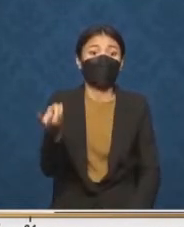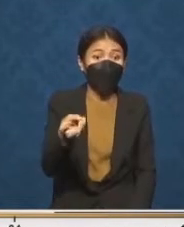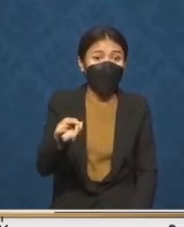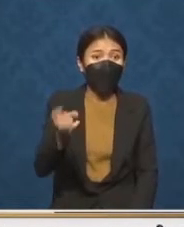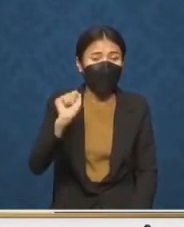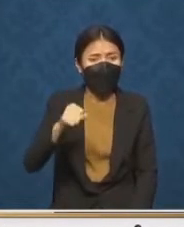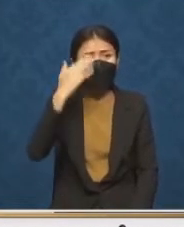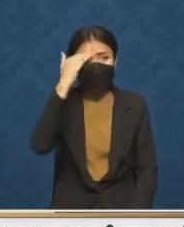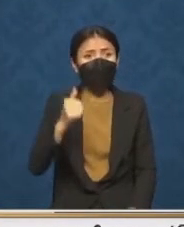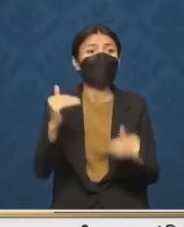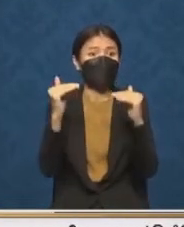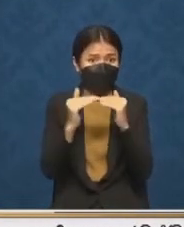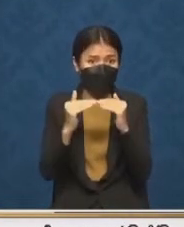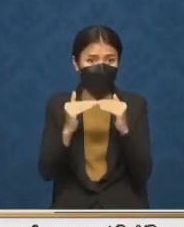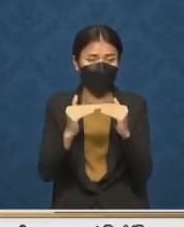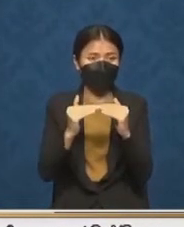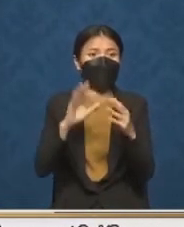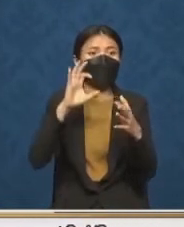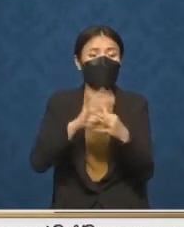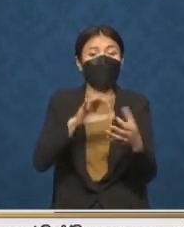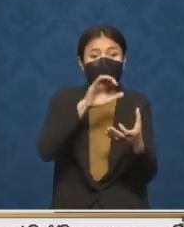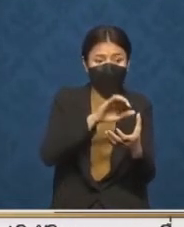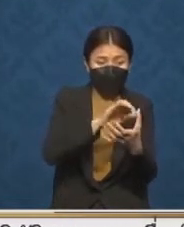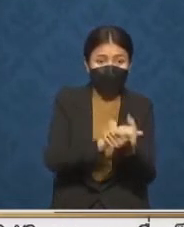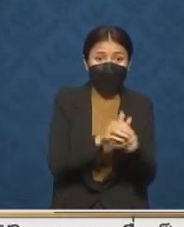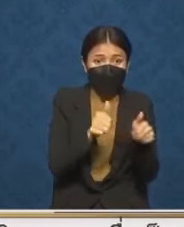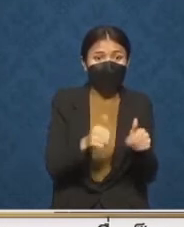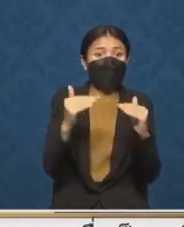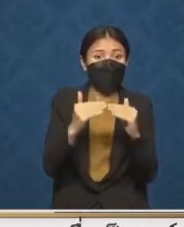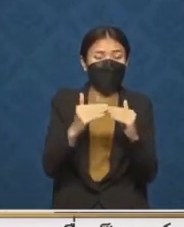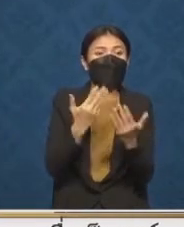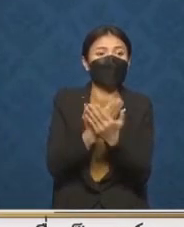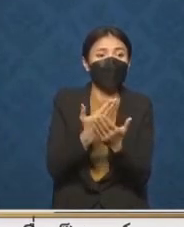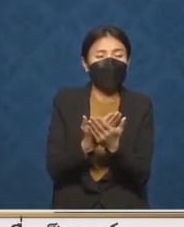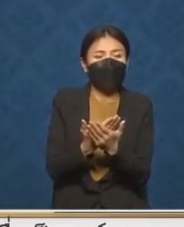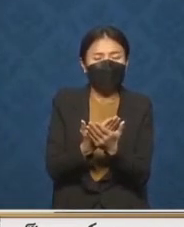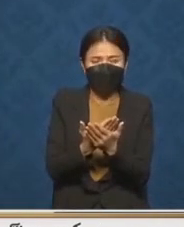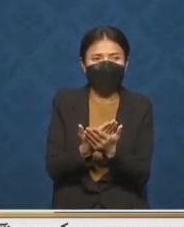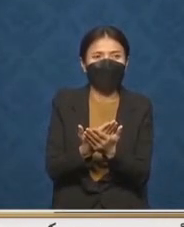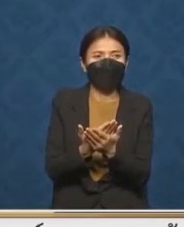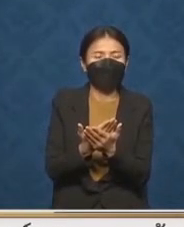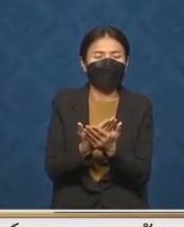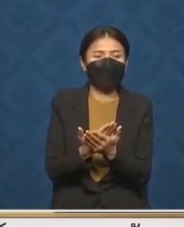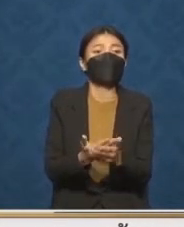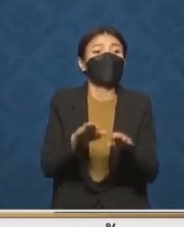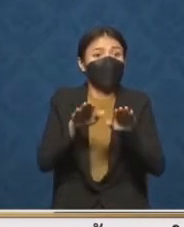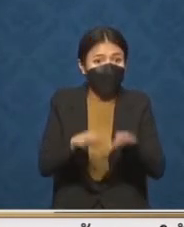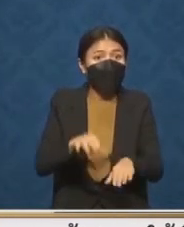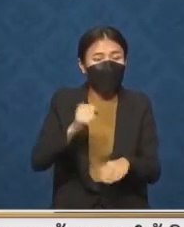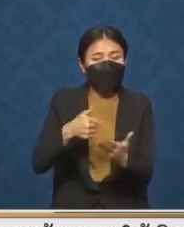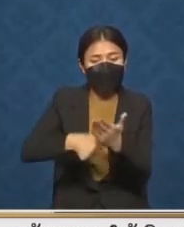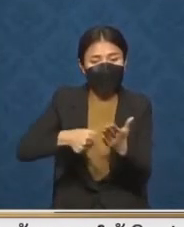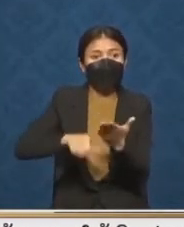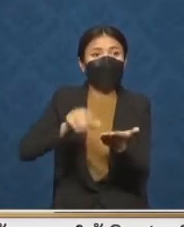สิทธิลดหย่อนจากคู่สมรสแต่ท่านประธานครับสิ่งเหล่านี้เป็นเพียงมายาคติและ